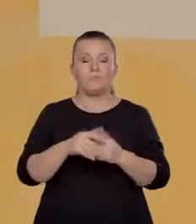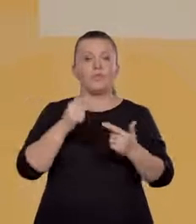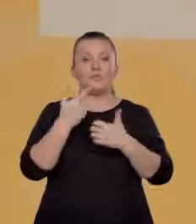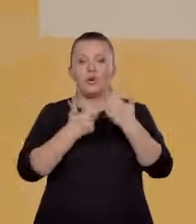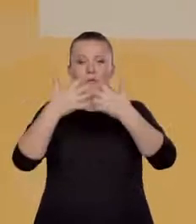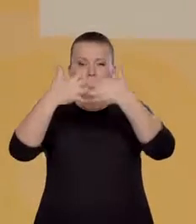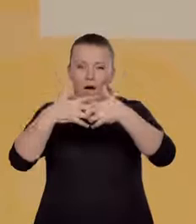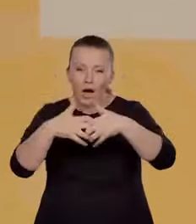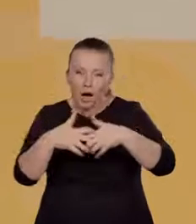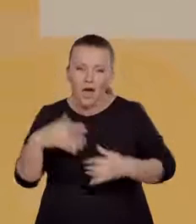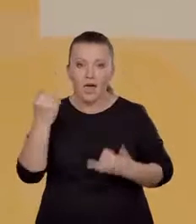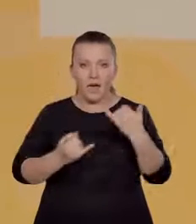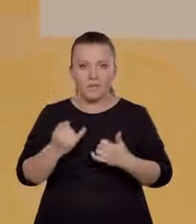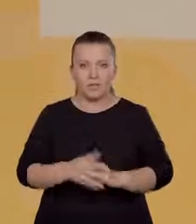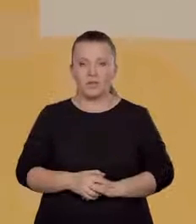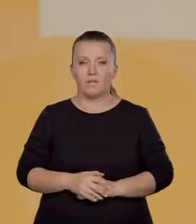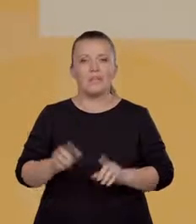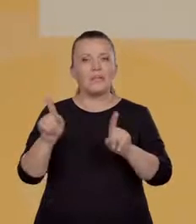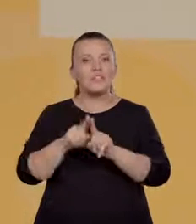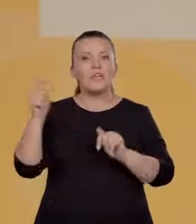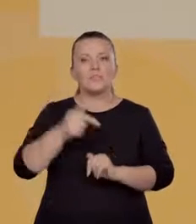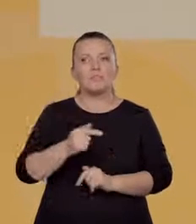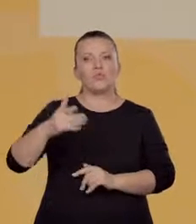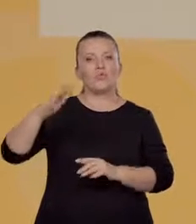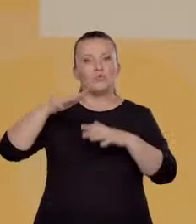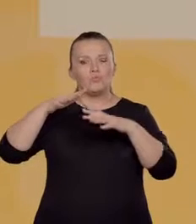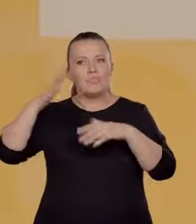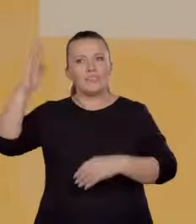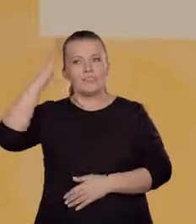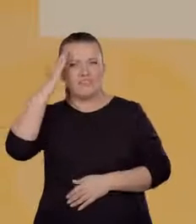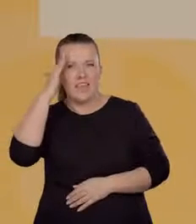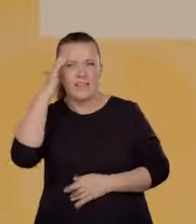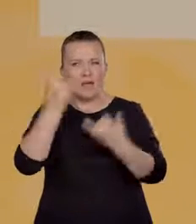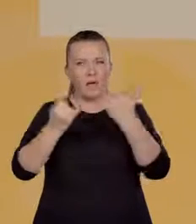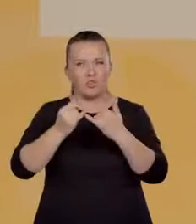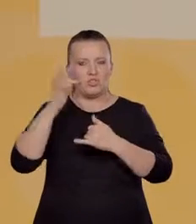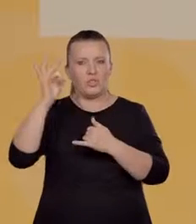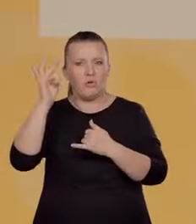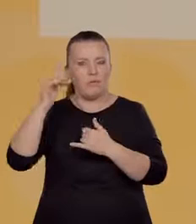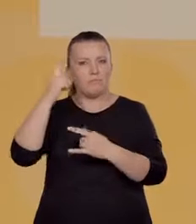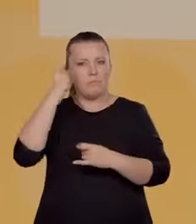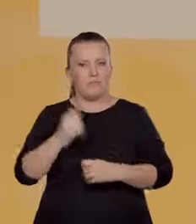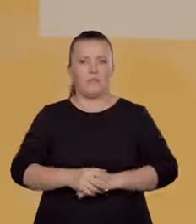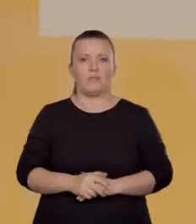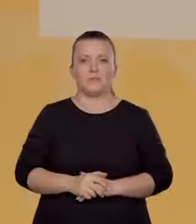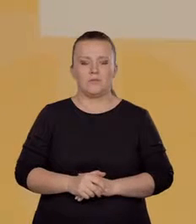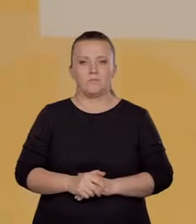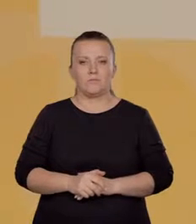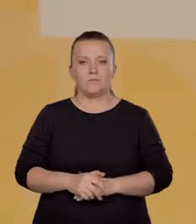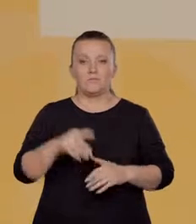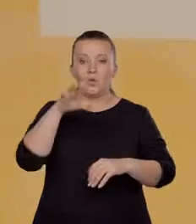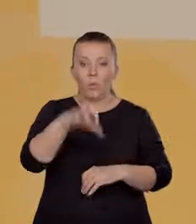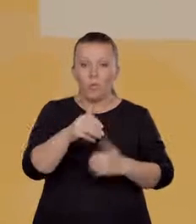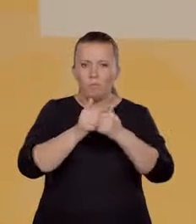a przede wszystkim odwołaniem się do swojej wiedzy chemicznej. Zadania obliczeniowe to To jedne z najtrudniejszych zadań, które pojawiają